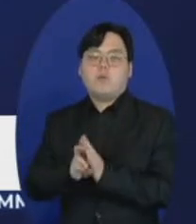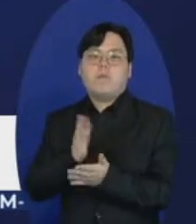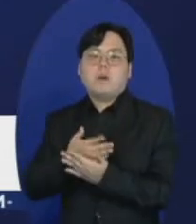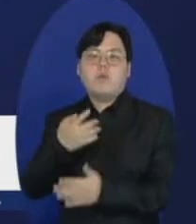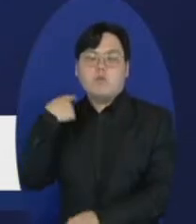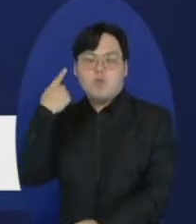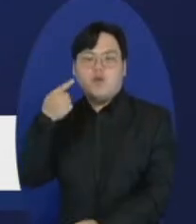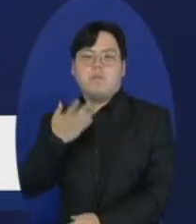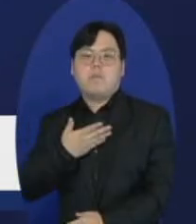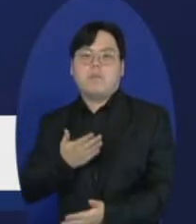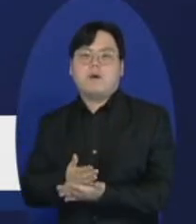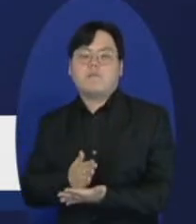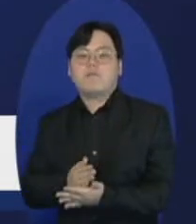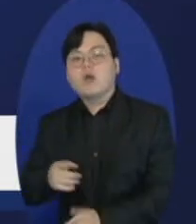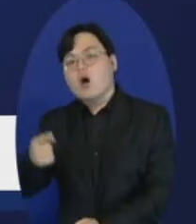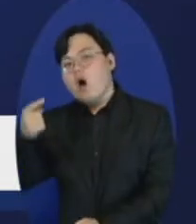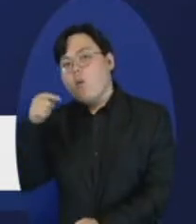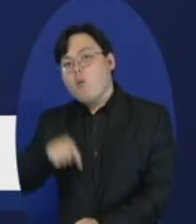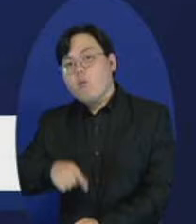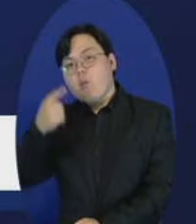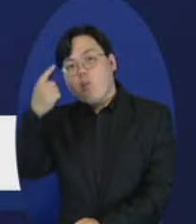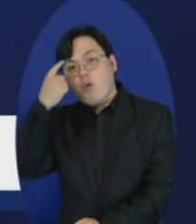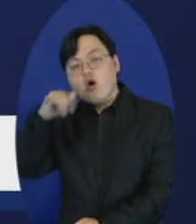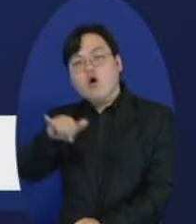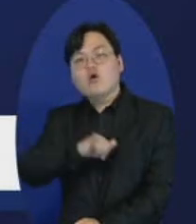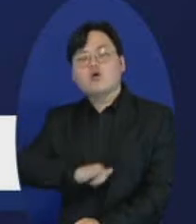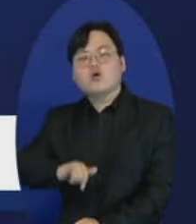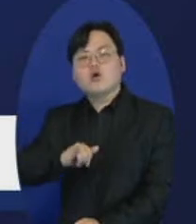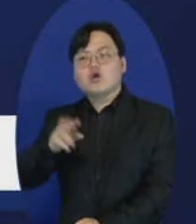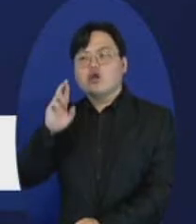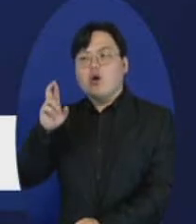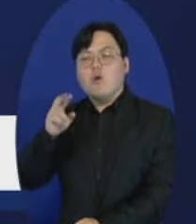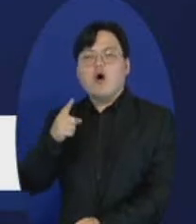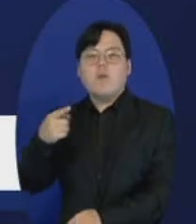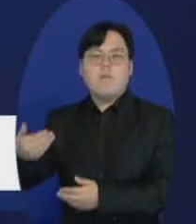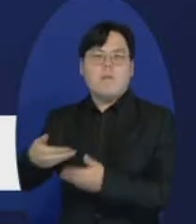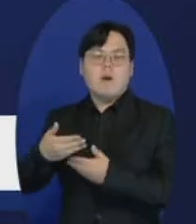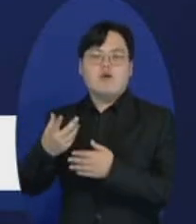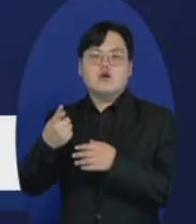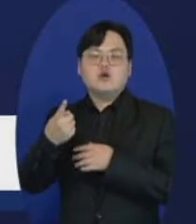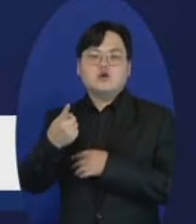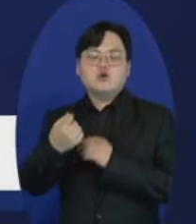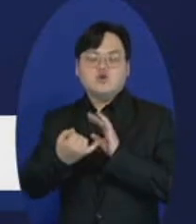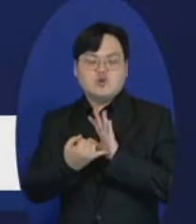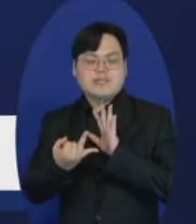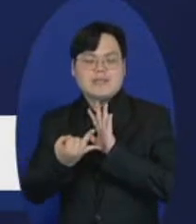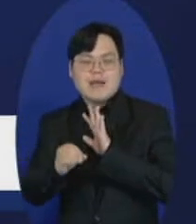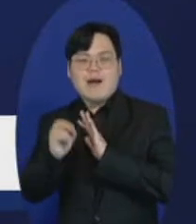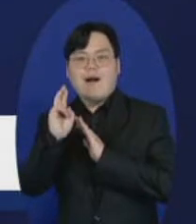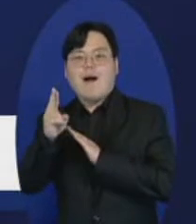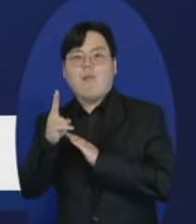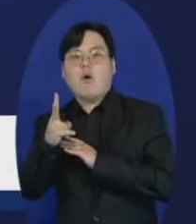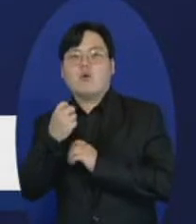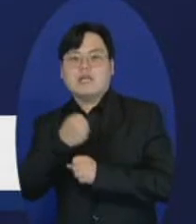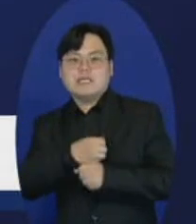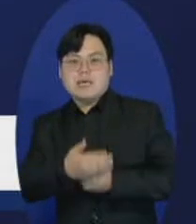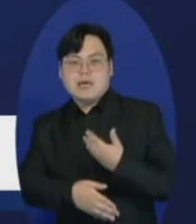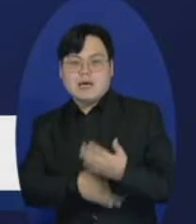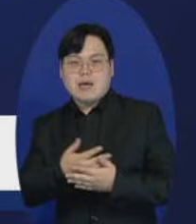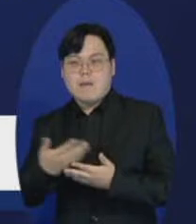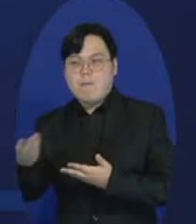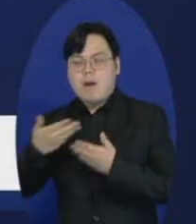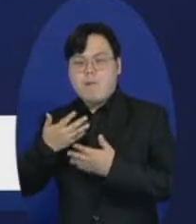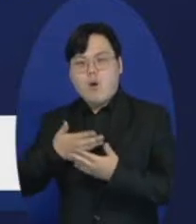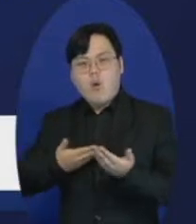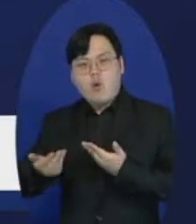боддог. Өнөөдөр манай улсад Японы хөрөнгө оруулалттай нийтдээ 670 далгаараа компани үйл ажиллагаа явуулж байна. Нийт хөрөнгө оруулалтын